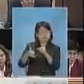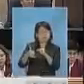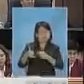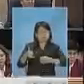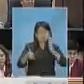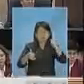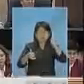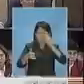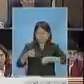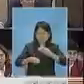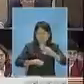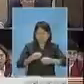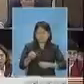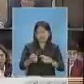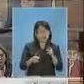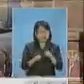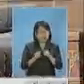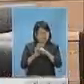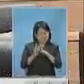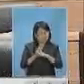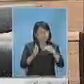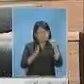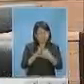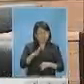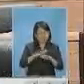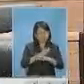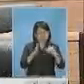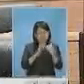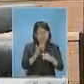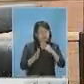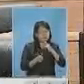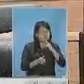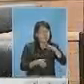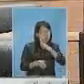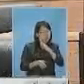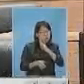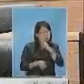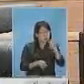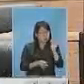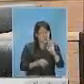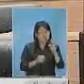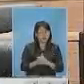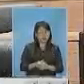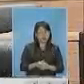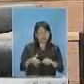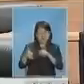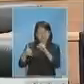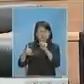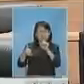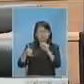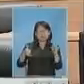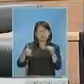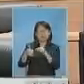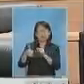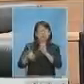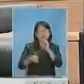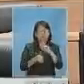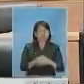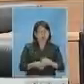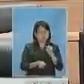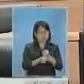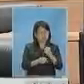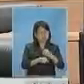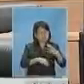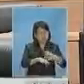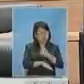อภิปรายในข้อมูลที่ไม่ถูกต้องกำลังกล่าวเทศน์ในสภาแห่งนี้เค้าพูดว่าเค้าเป็นนักการเมืองที่